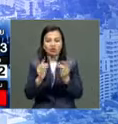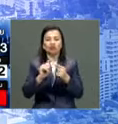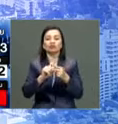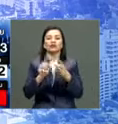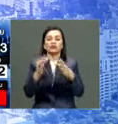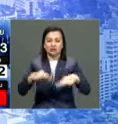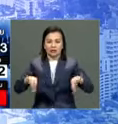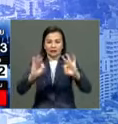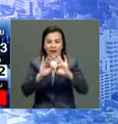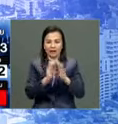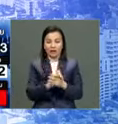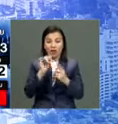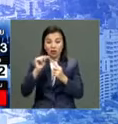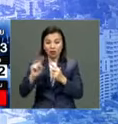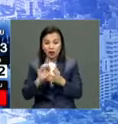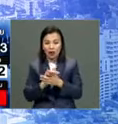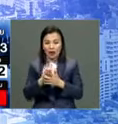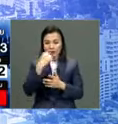แม่ยกเว้นคนที่ตั้งใจละเมิดอันนี้ออกโอเคครับก็อาจจะต้องมีการใช้มาตรการที่เหมาะสมนะครับและเน้นการตรวจตามเบาะแสไม่ใช่ไปวาฬไปทุกๆที่นะครับต่อกิจการที่มีปัญหาจริงๆเขาบอกแสงคืออะไรครับมีท่านโทรศัพท์เข้าไปด้วยจะบอกเบอร์โทรเบอร์โทรตอนสุดท้ายเนี่ยนะครับแล้วก็ก็ชุดตรวจสังเกตการณ์ของผู้ครับวิชาพยายามให้มีขนาดเล็กและสวยชัดเจนว่าไปยืมยืมเท่าที่จำเป็นเท่านั้นนะครับตรงนี้วันนี้ครับจะรับข้อร้องเรียนทั้งหลายนี่มาแล้วบ่ายนี้ทางชุดสพมนะครับเป็นงานส่วนที่กำลังการทั้งฝ่ายปกครองฝ่ายทหารฝ่ายตำรวจจับประชุประชุมพูดคุยกันเพื่อทำเอามาให้ดีที่สุด